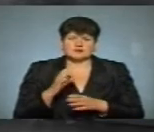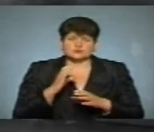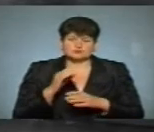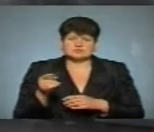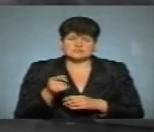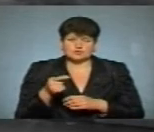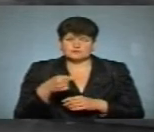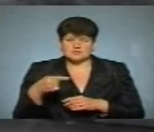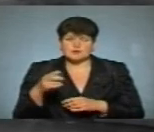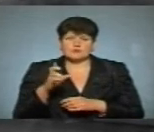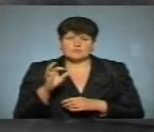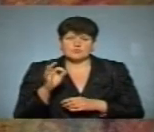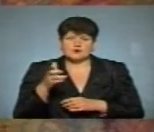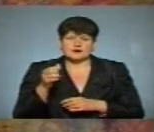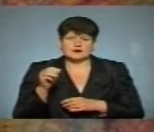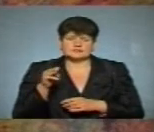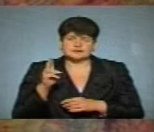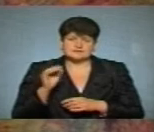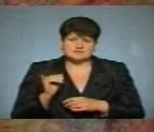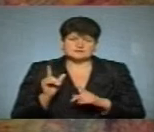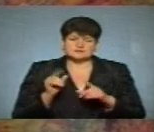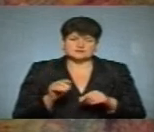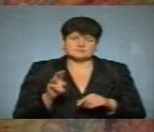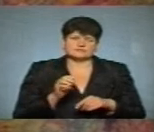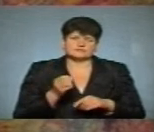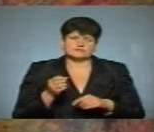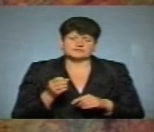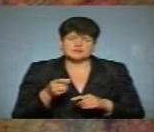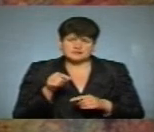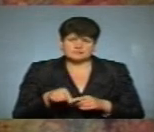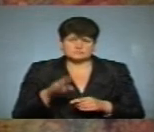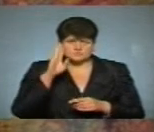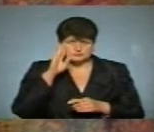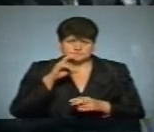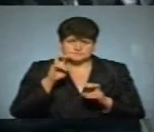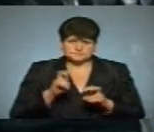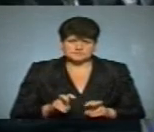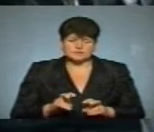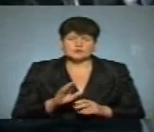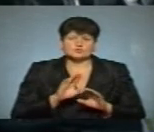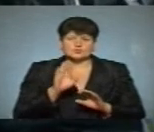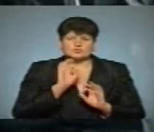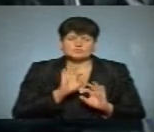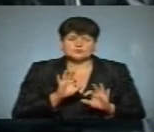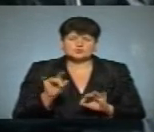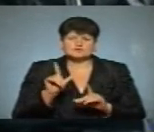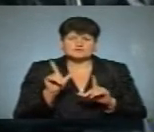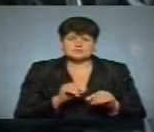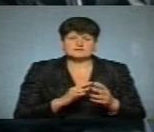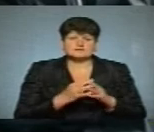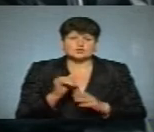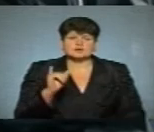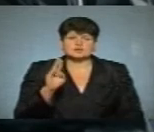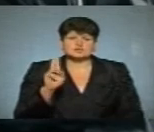Він відправляється о 10-й годині. У салоні 3 пасажири, серед них Михайло Лупак. Чоловік розповів, що їде у село